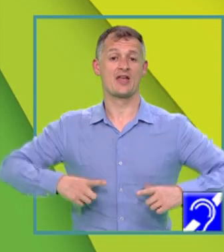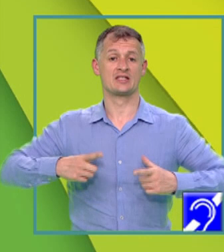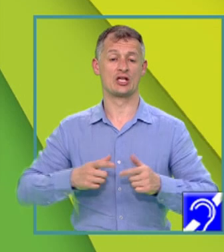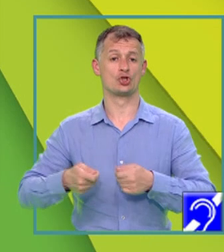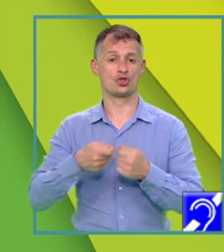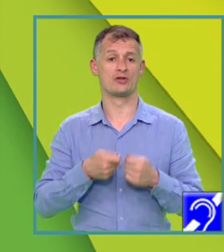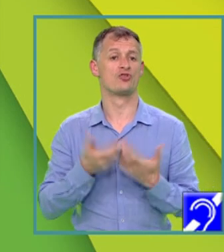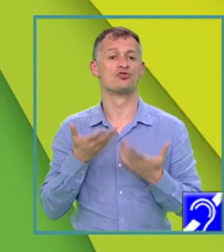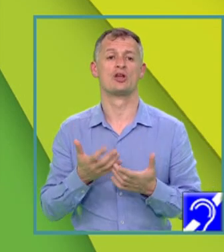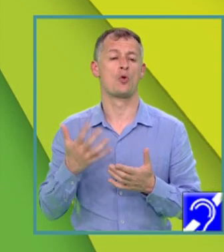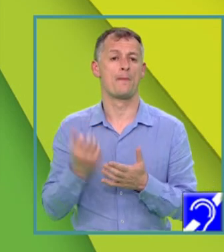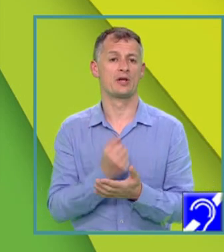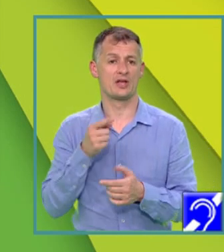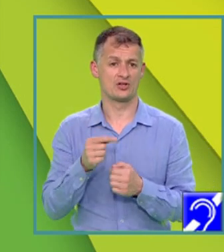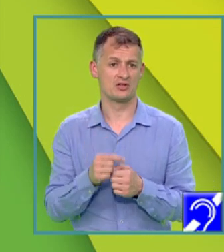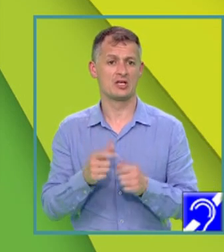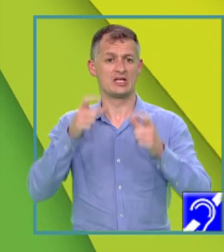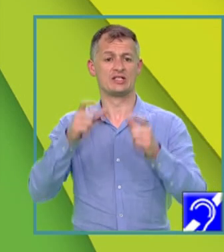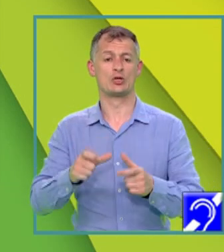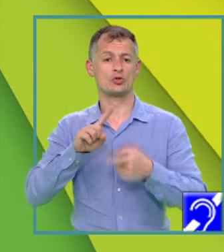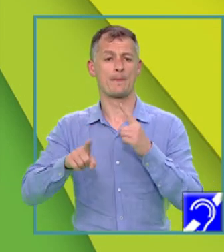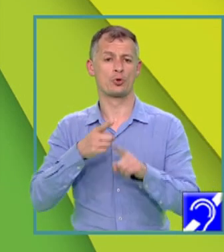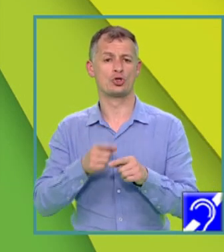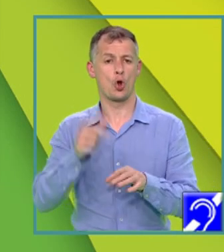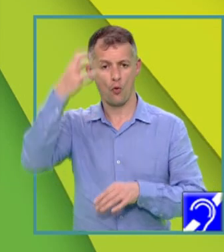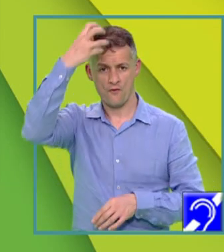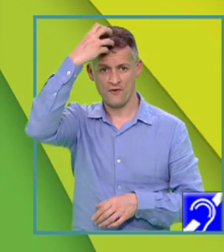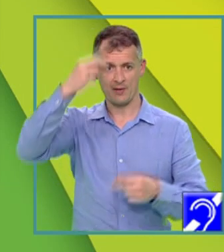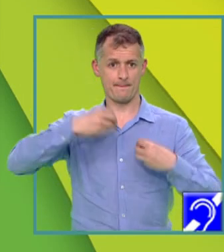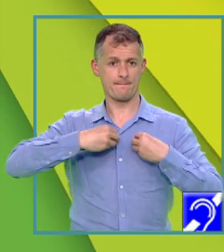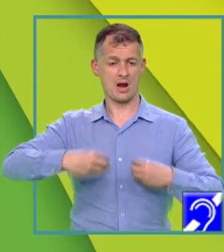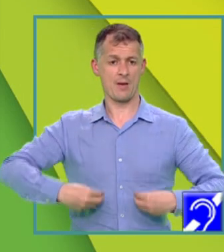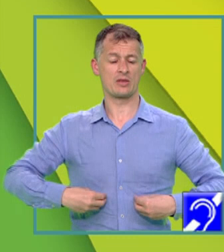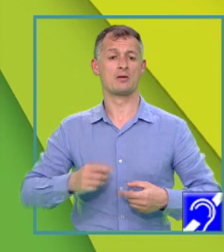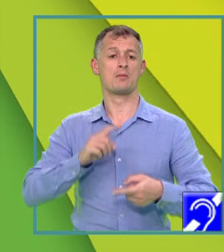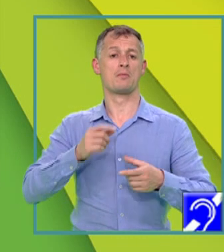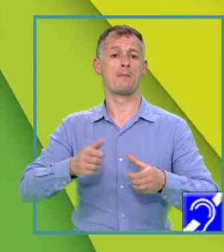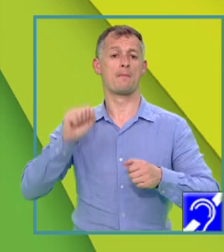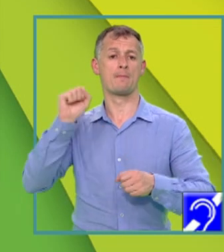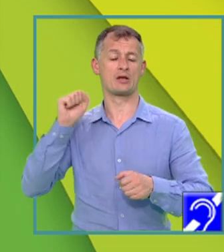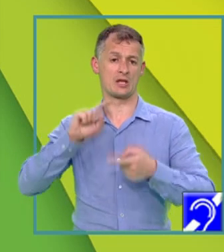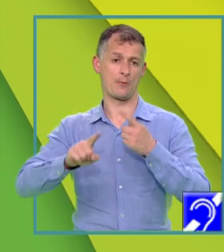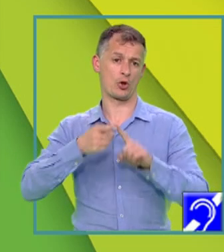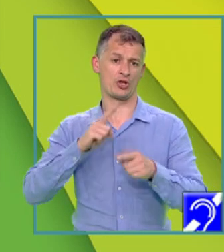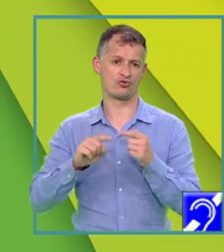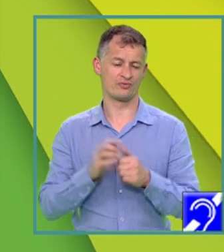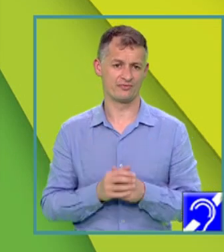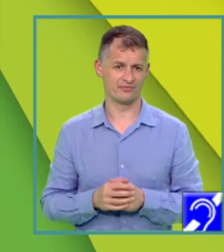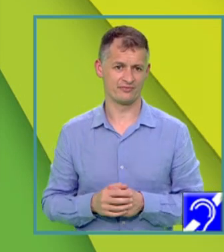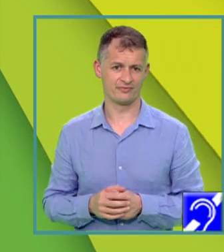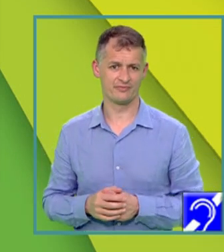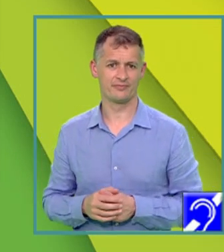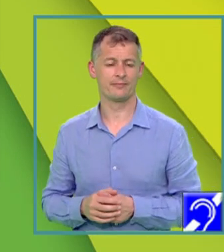cuprinde acest sistem politic? Instituțiile politice, guvern, parlament, partide politice, relațiile politice instituite